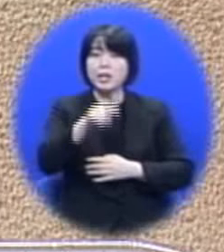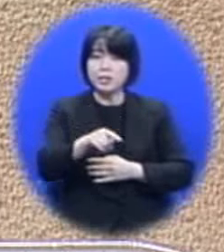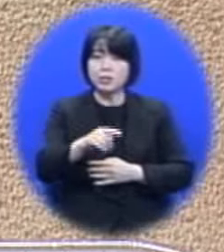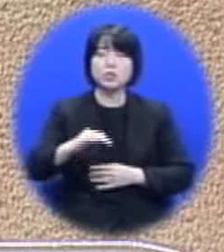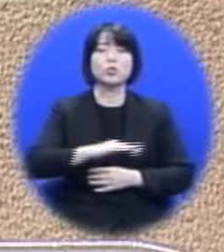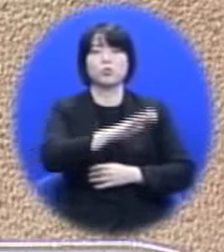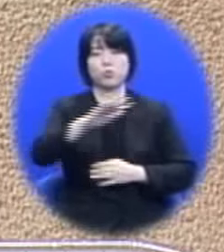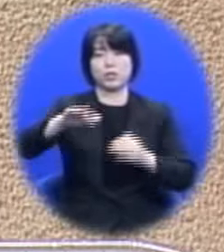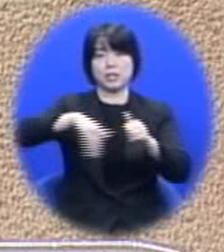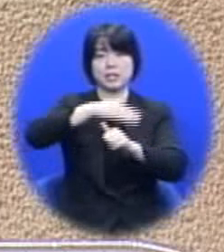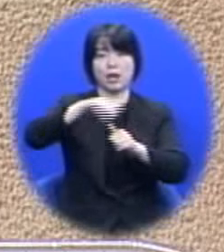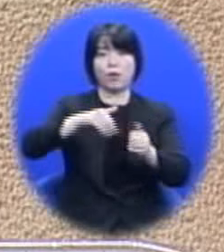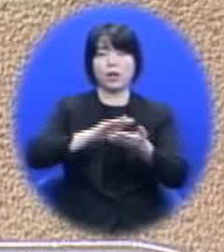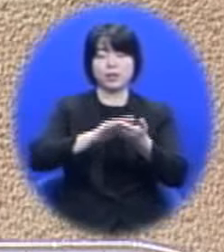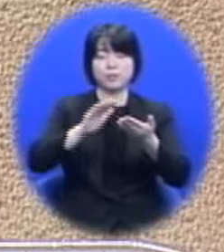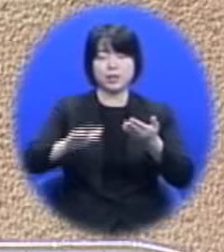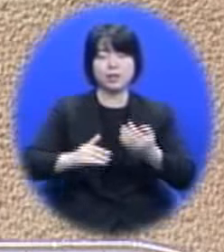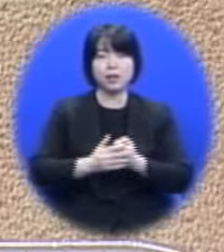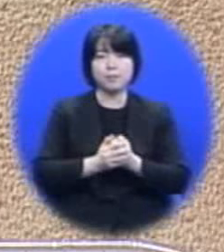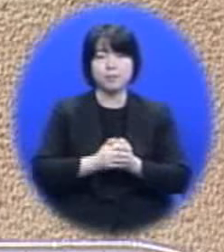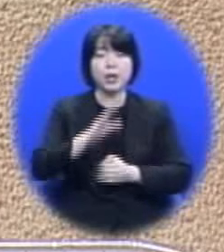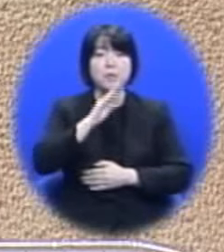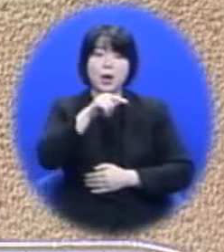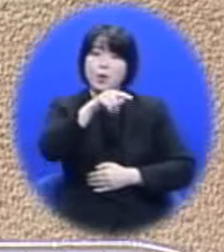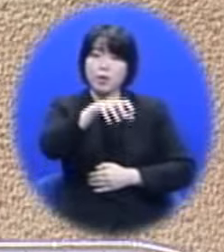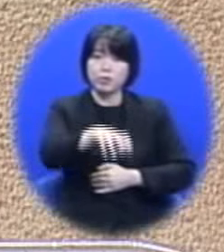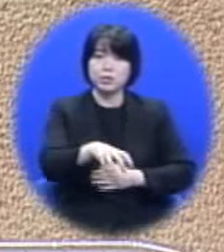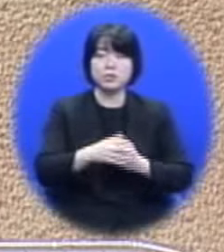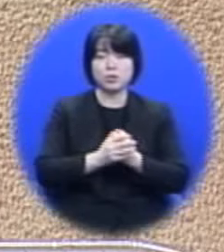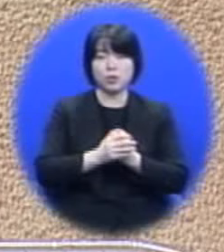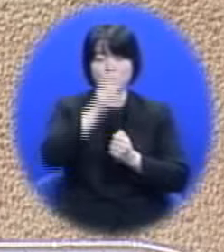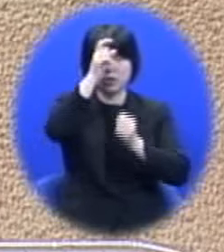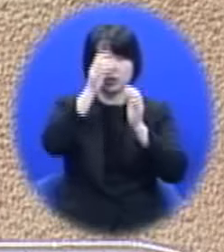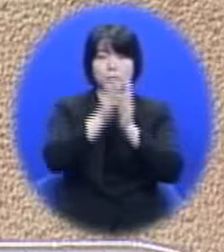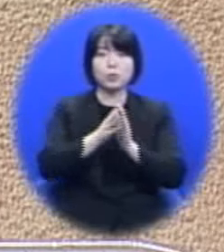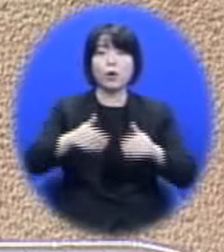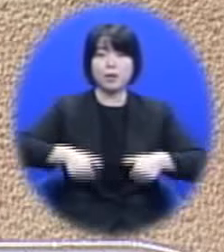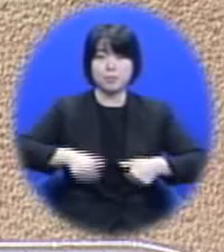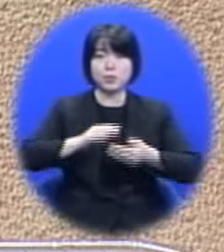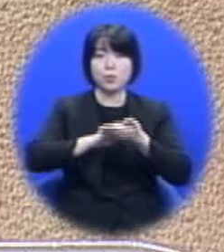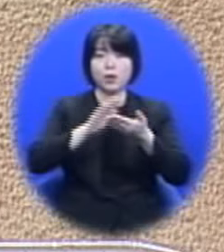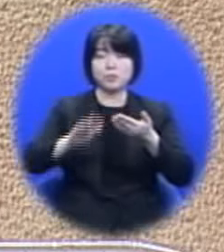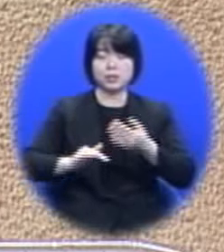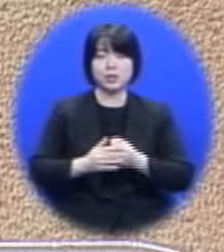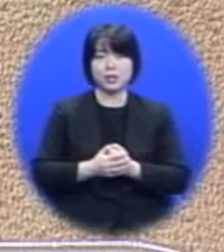우리의 상황이에요. 바로 여기서 기도가 있는 거예요.